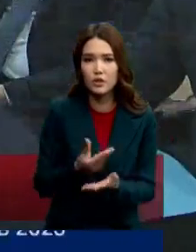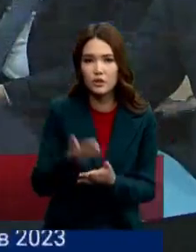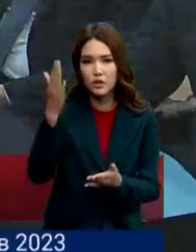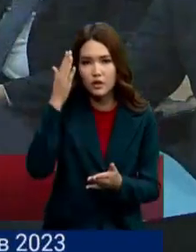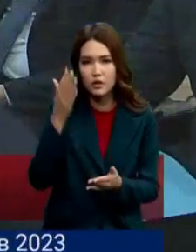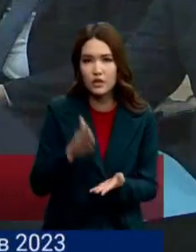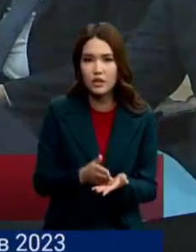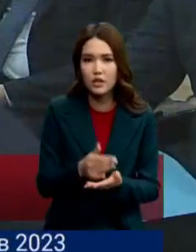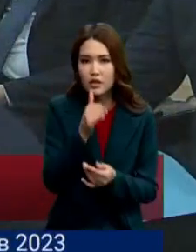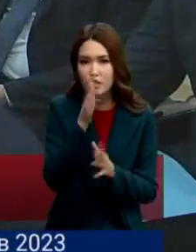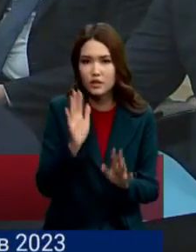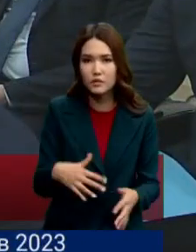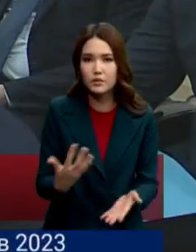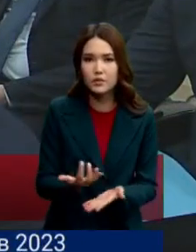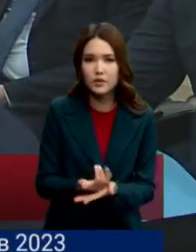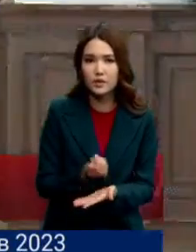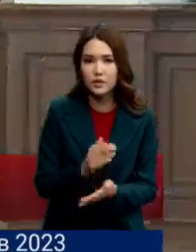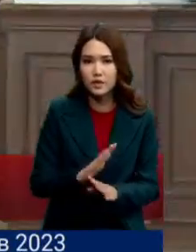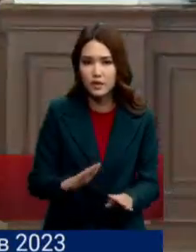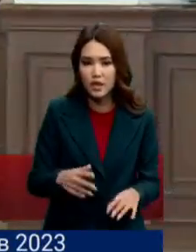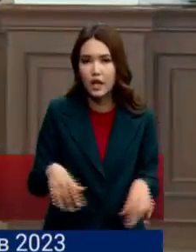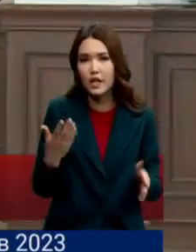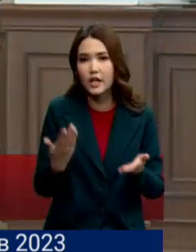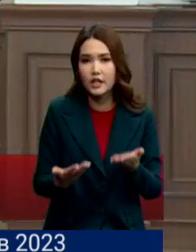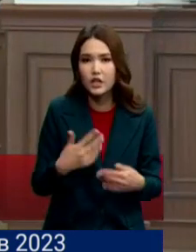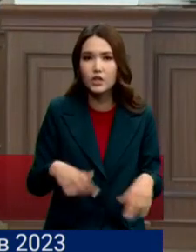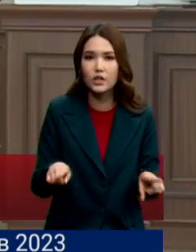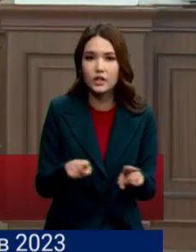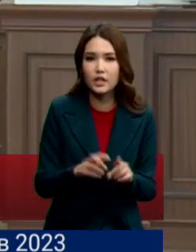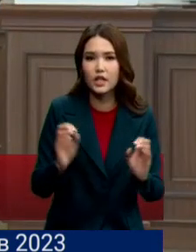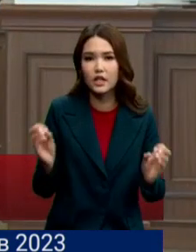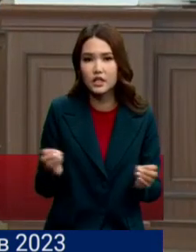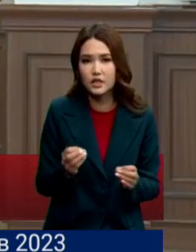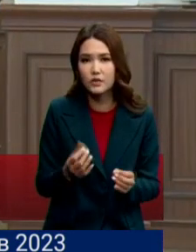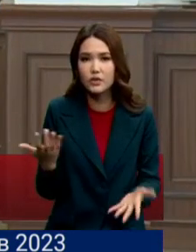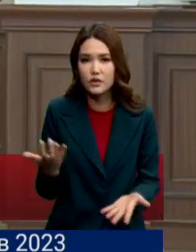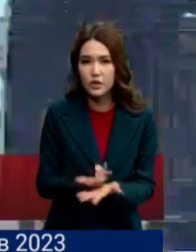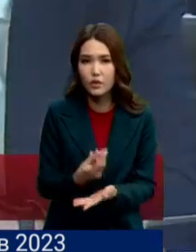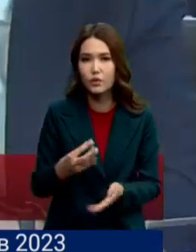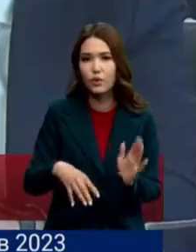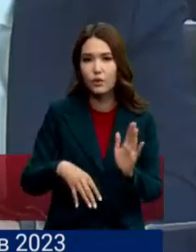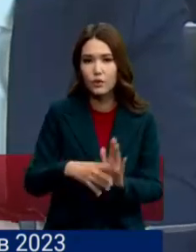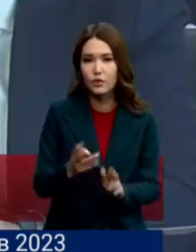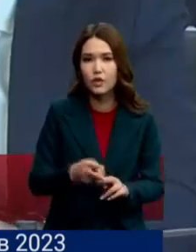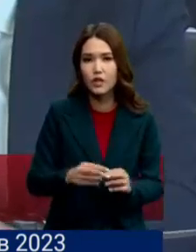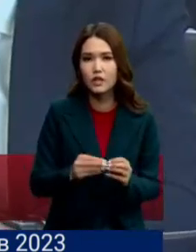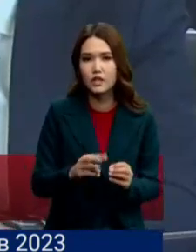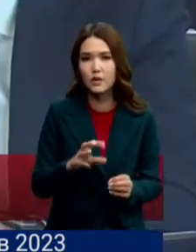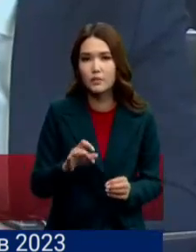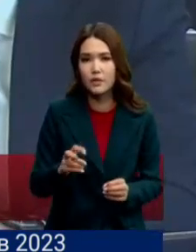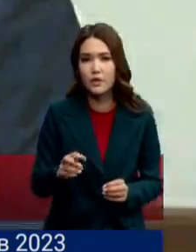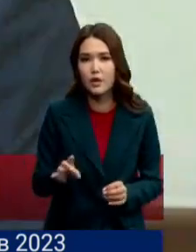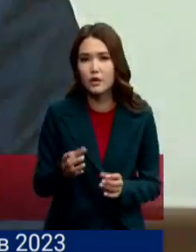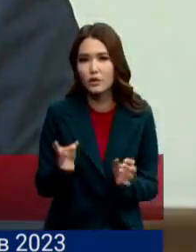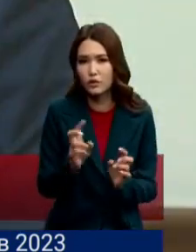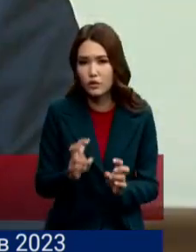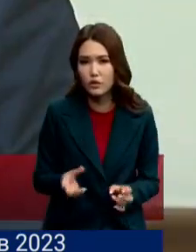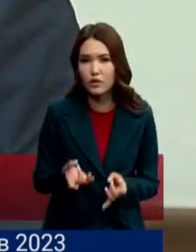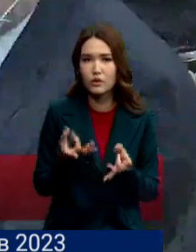соцвыплаты премьер-министр может и не найти. А если все-таки такие средства изыщут, то лучше эти 10 миллиардов